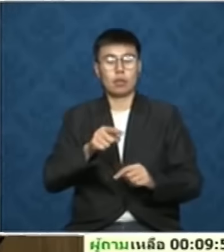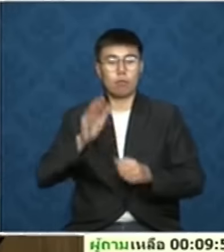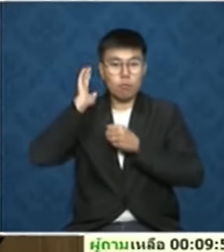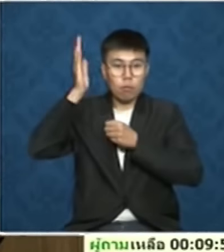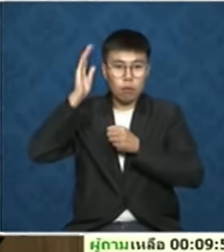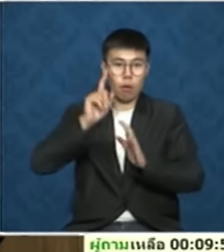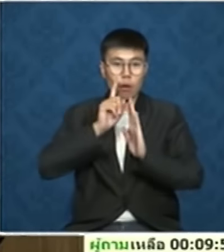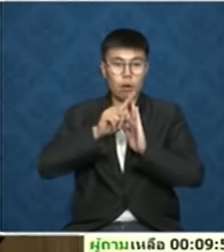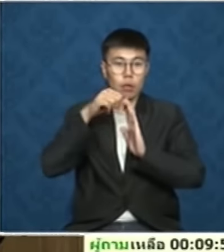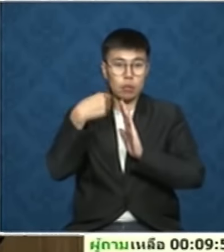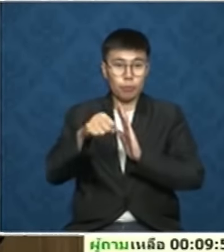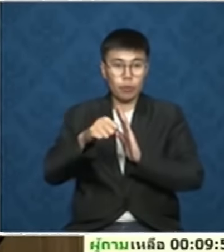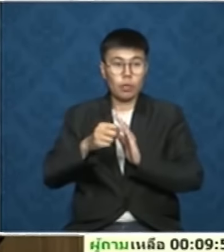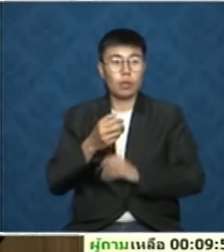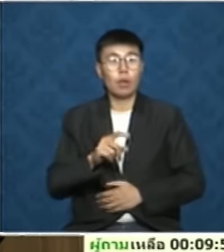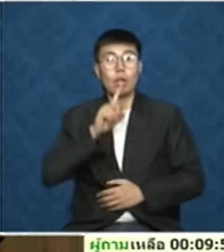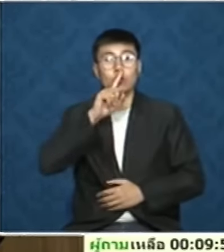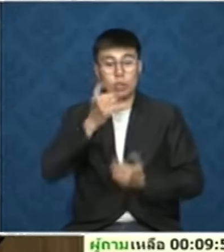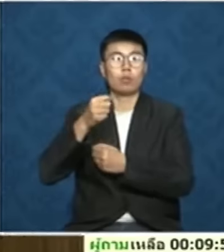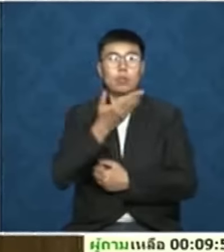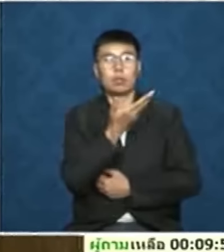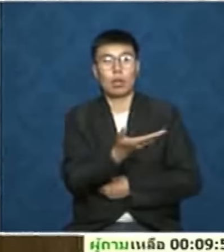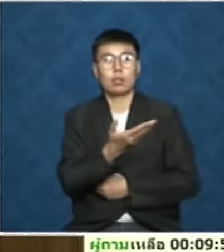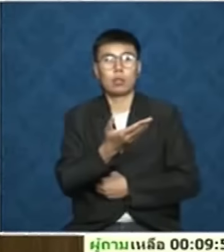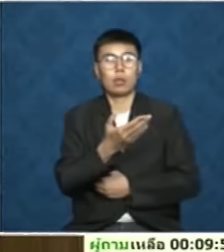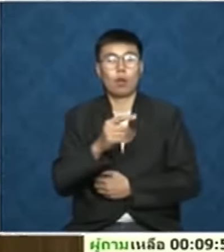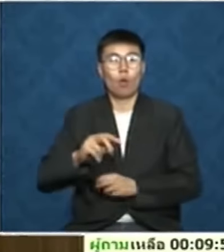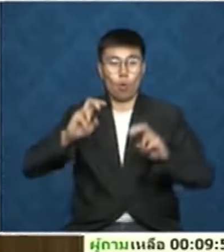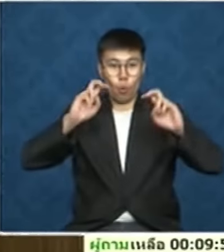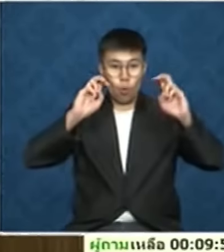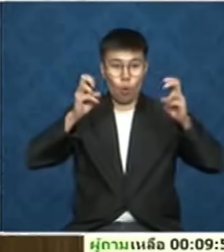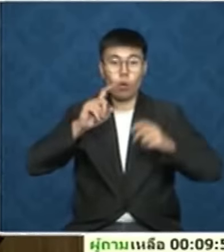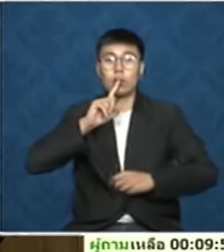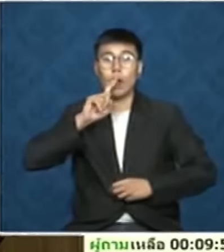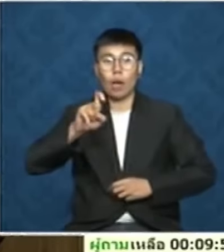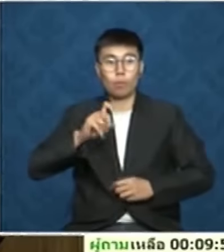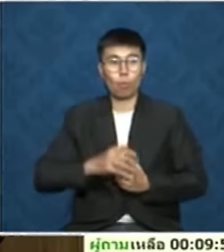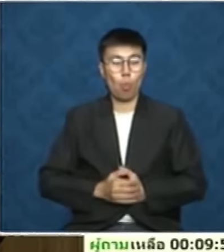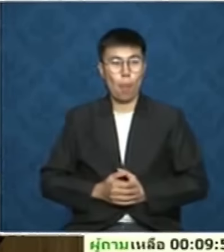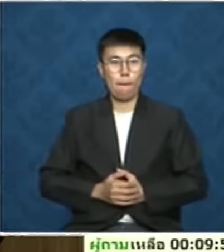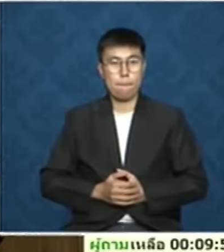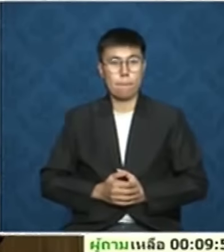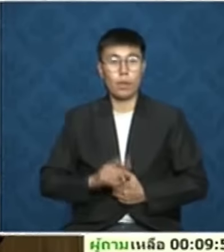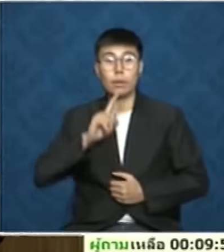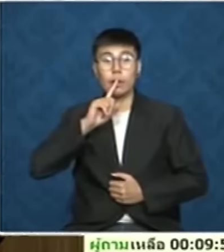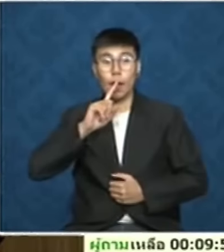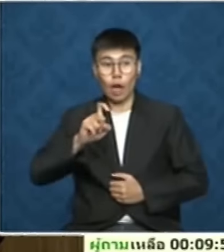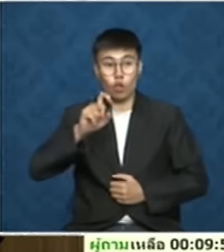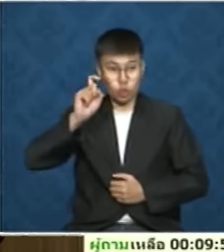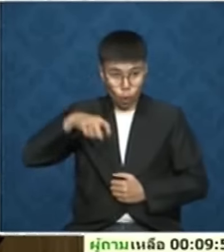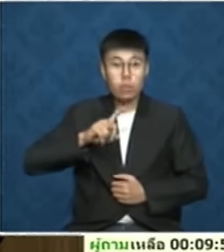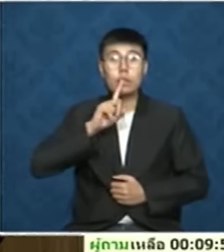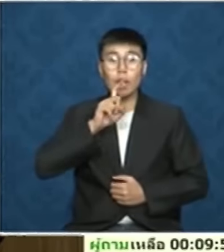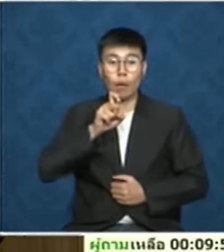ครับที่สุดทีมข่าวการเมืองก็ไปตามเสาะหาเจ้าของเสียงจนรู้ว่าเป็นคุณสนองเทพเทพ